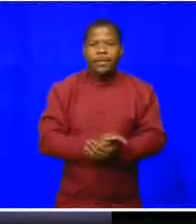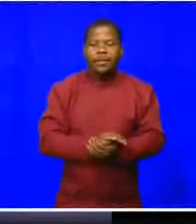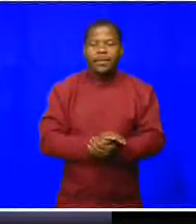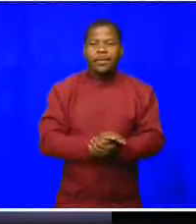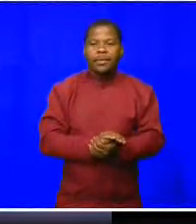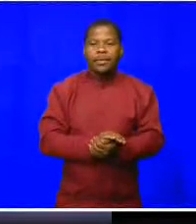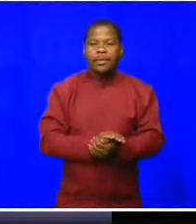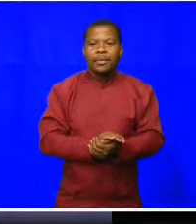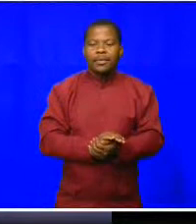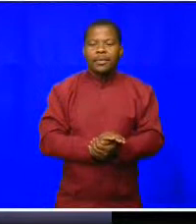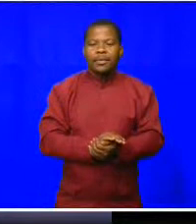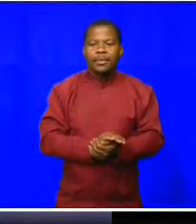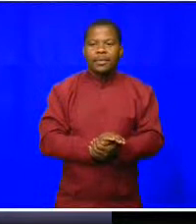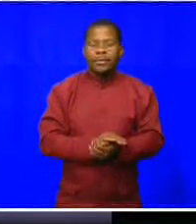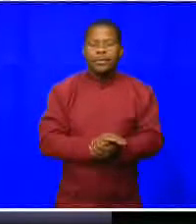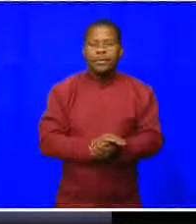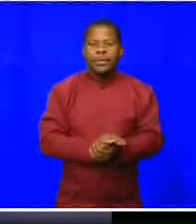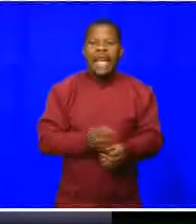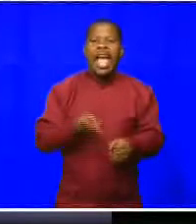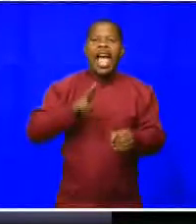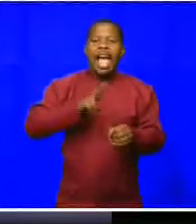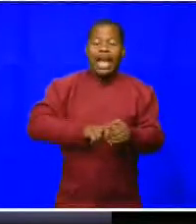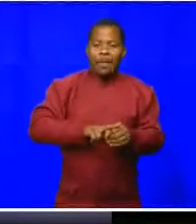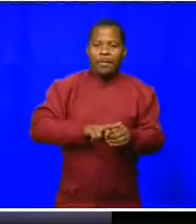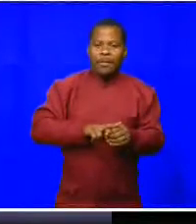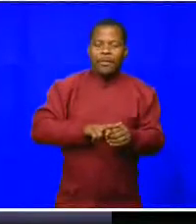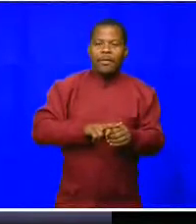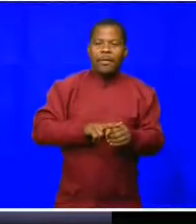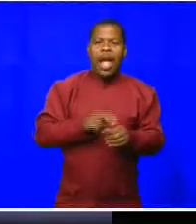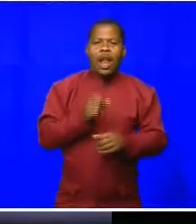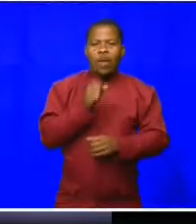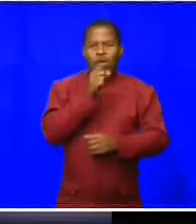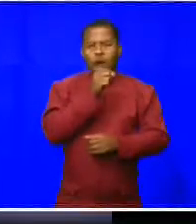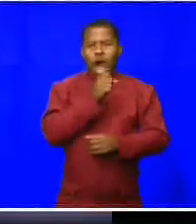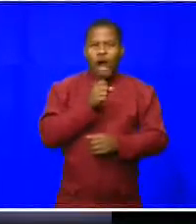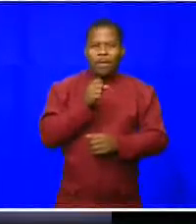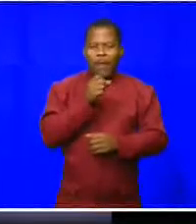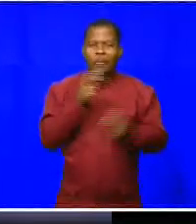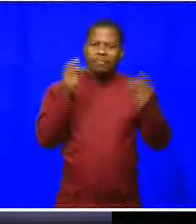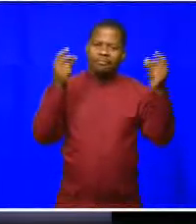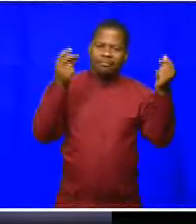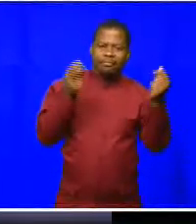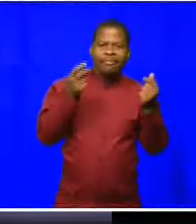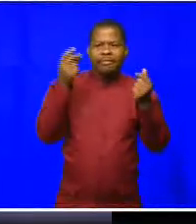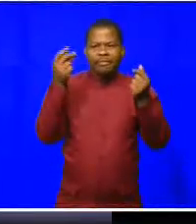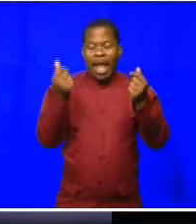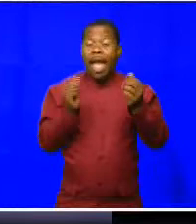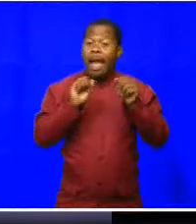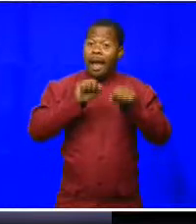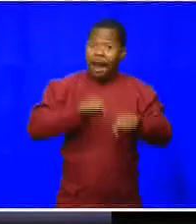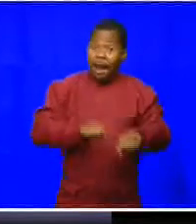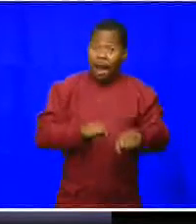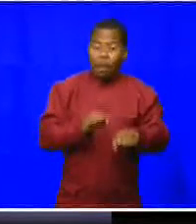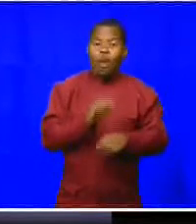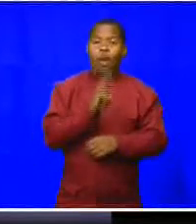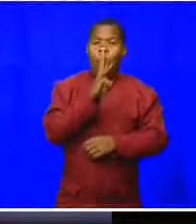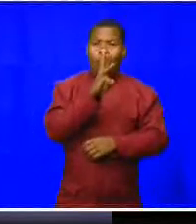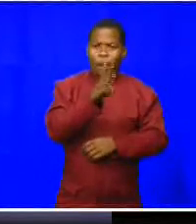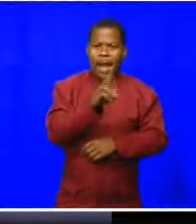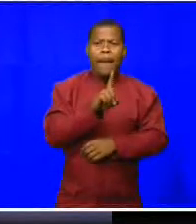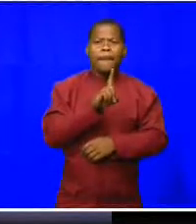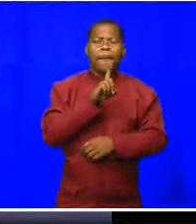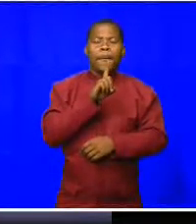Temiculo noma ngathi-ke phecelethi entertainment zona-ke titawuvunyelwa kepha-ke titawuvunyelwa nangabe